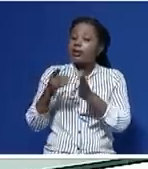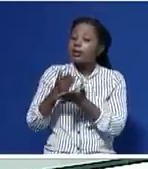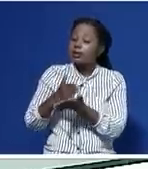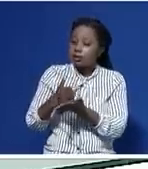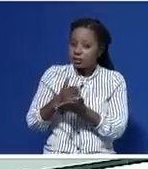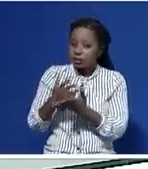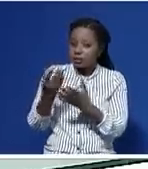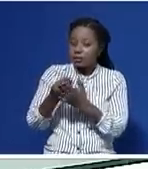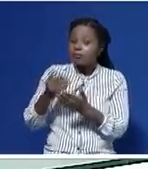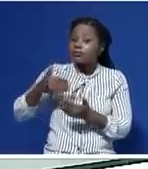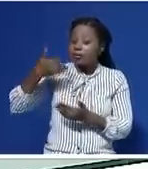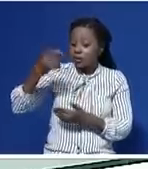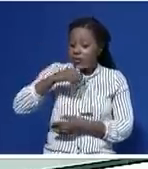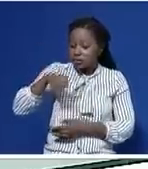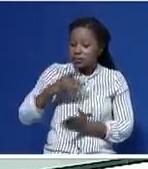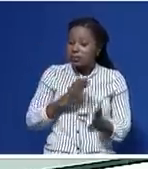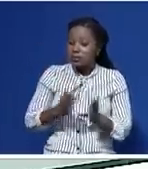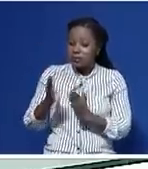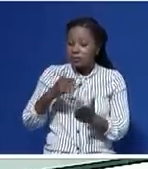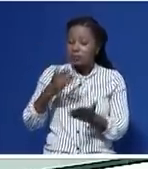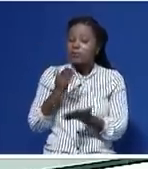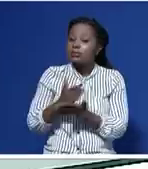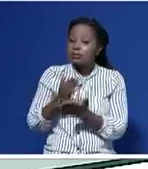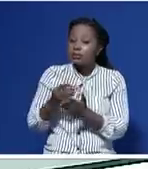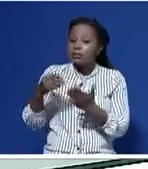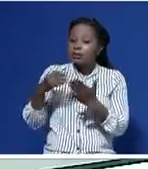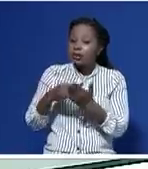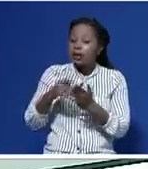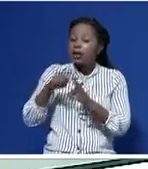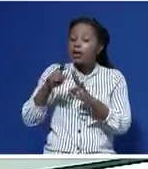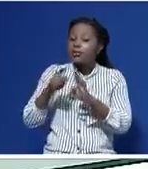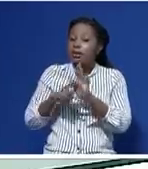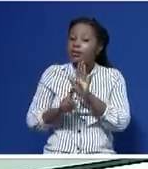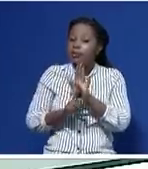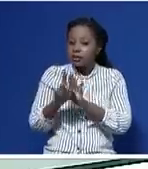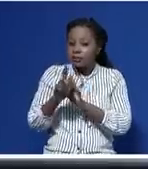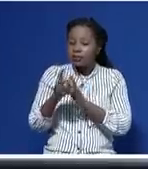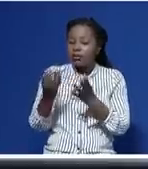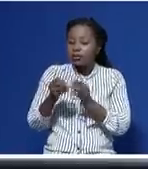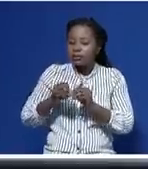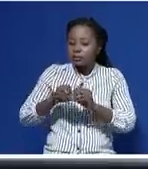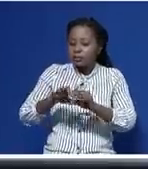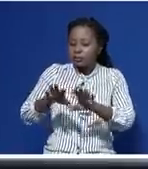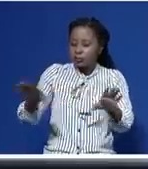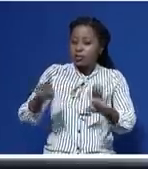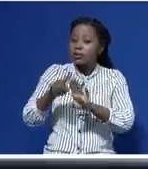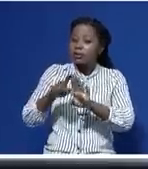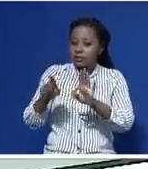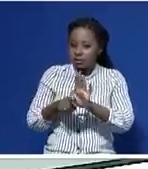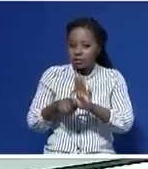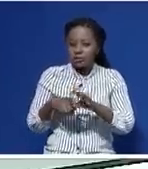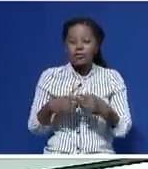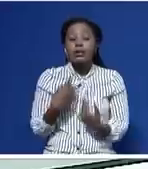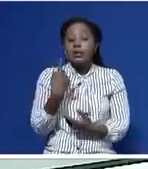na huko mbeleni tuna mipango ya kuhakikisha zinafika mpaka Afrika Magharibi na kusambaa bara zima la Afrika. Moja ya mrejesho tunaupata ni